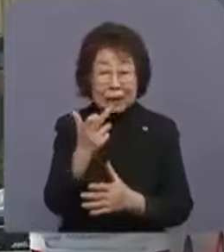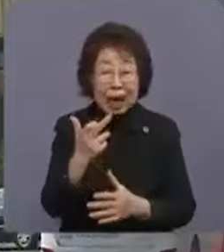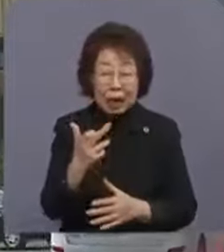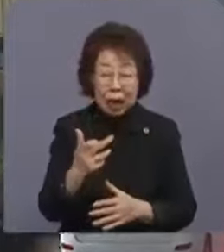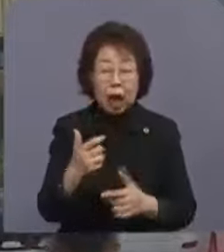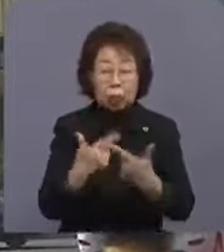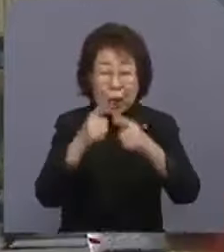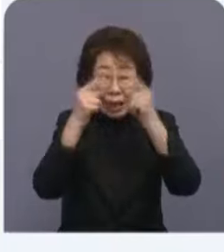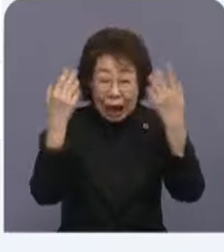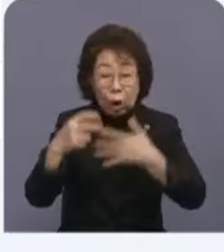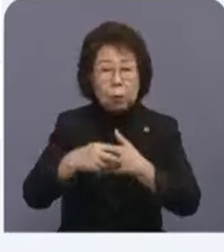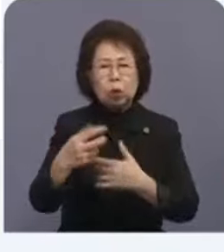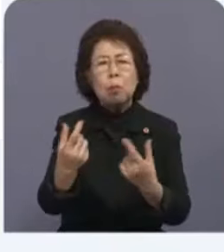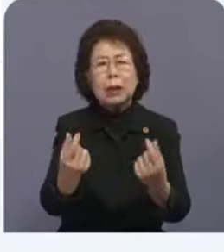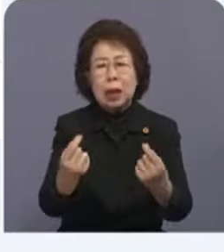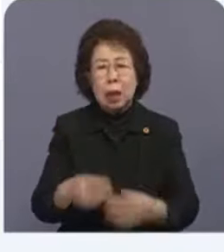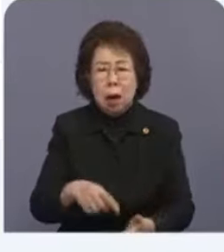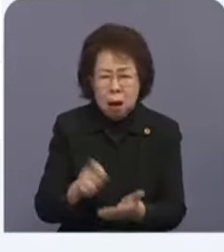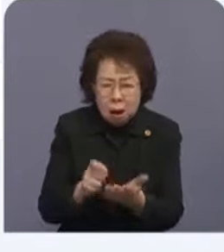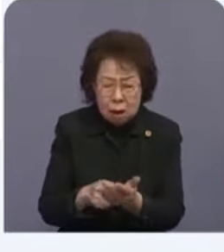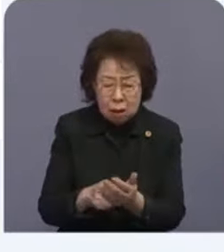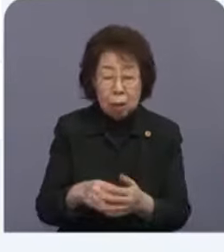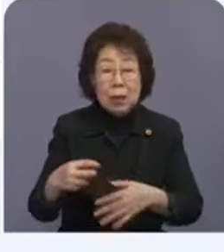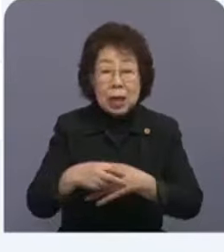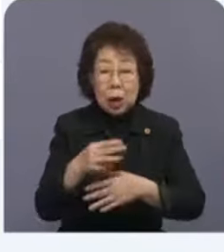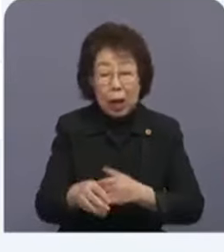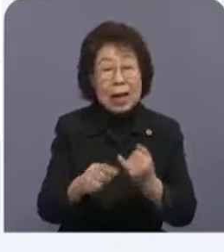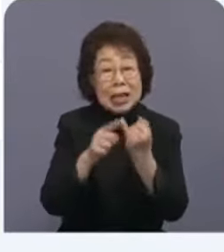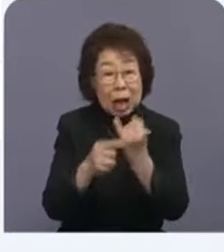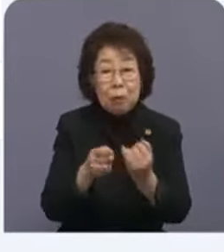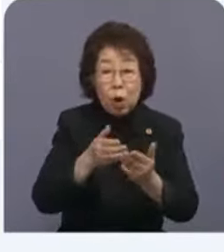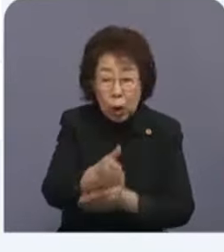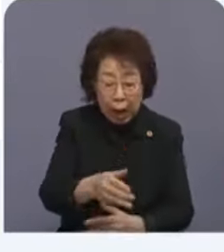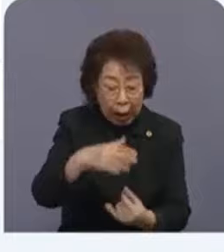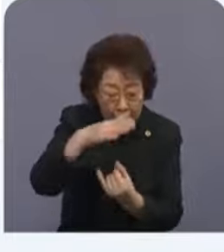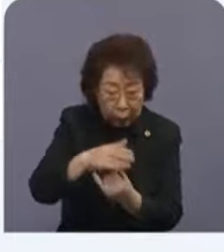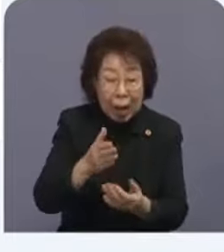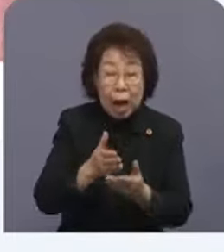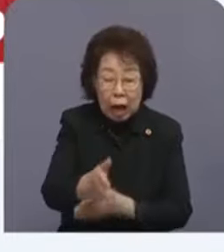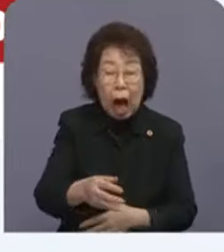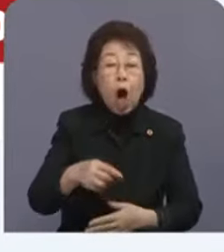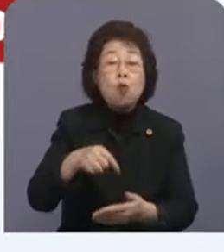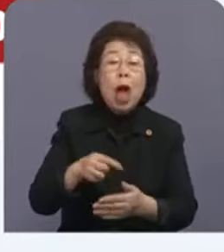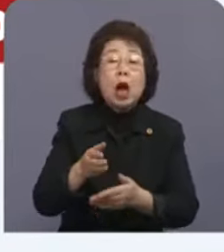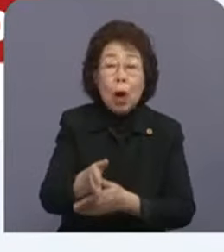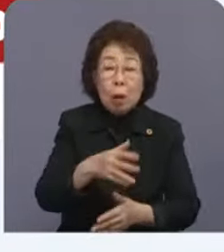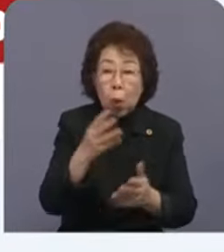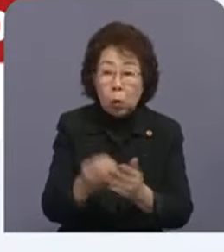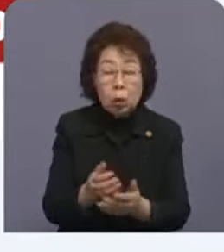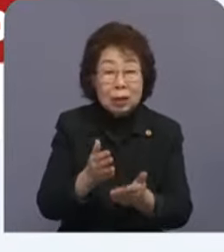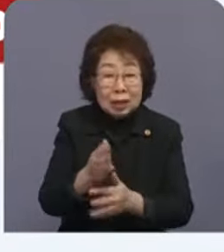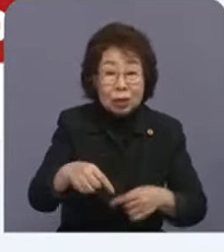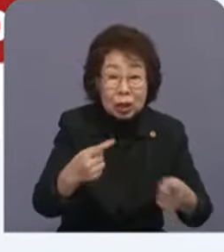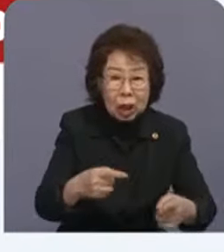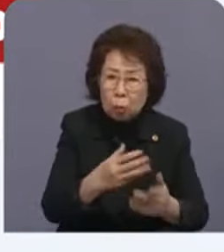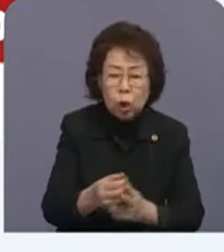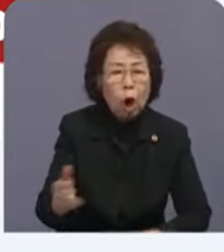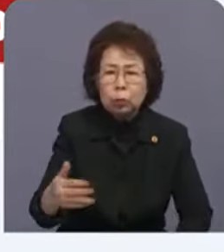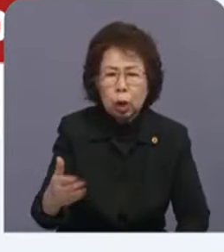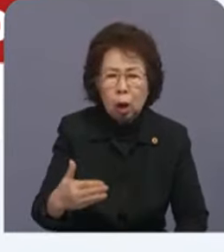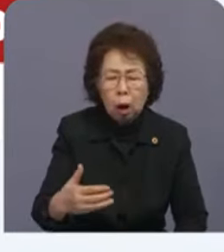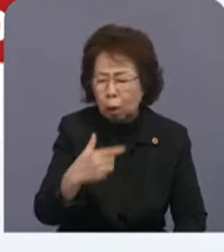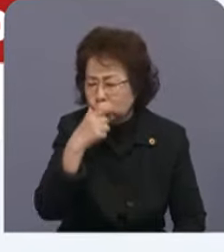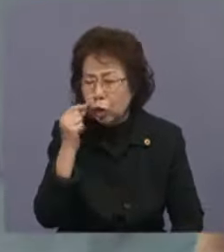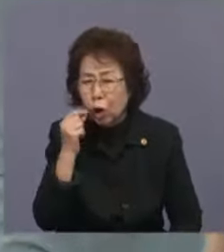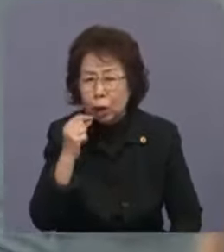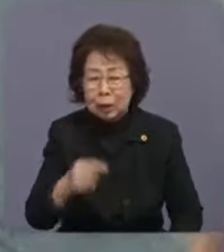양산부산대병원도 마찬가지입니다. 응급의학과와 산부인과, 소아청소년과, 외과 등은 전공의 지원자가 없거나